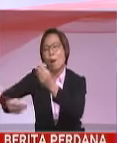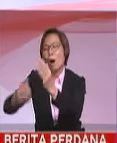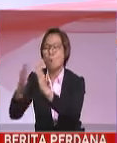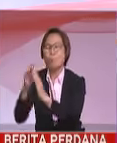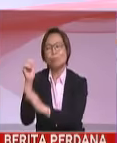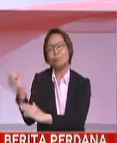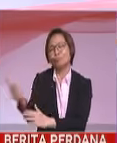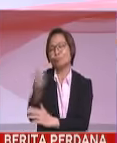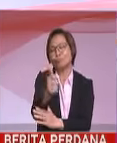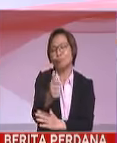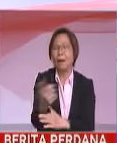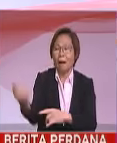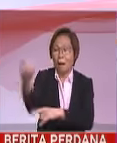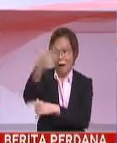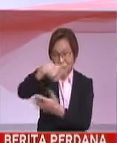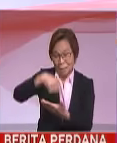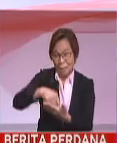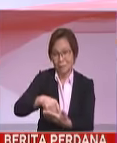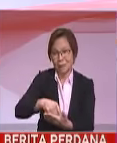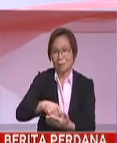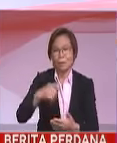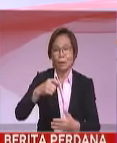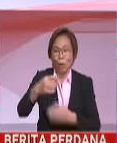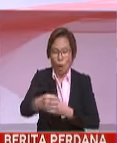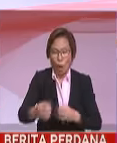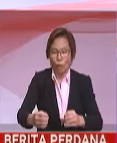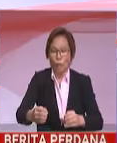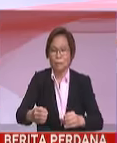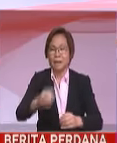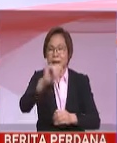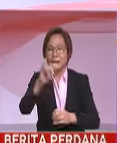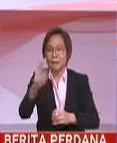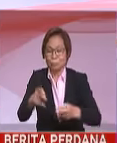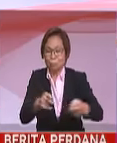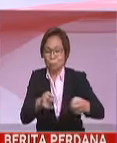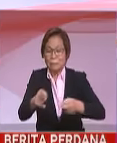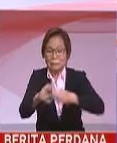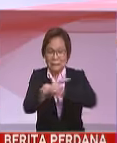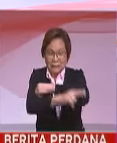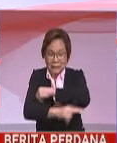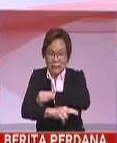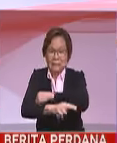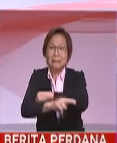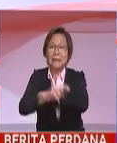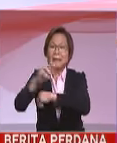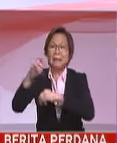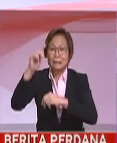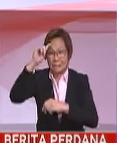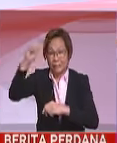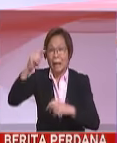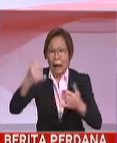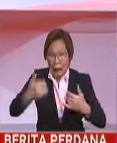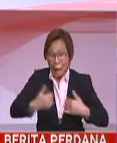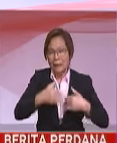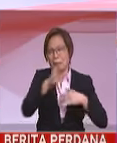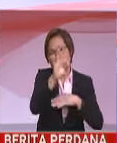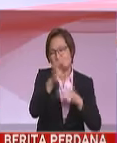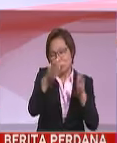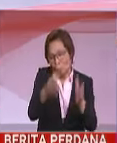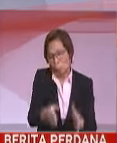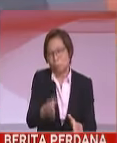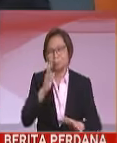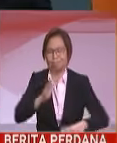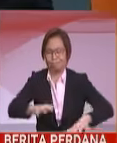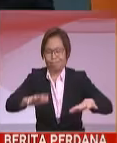kediaman masing-masing hari ini. Sekretariat Jawatankuasa Pengurusan Bencana Negeri memaklumkan kini hanya tinggal 9 penduduk terjejas